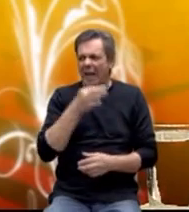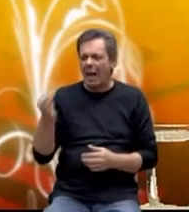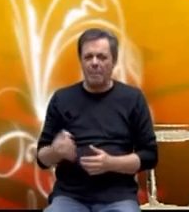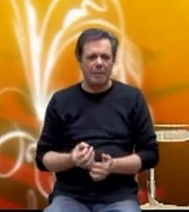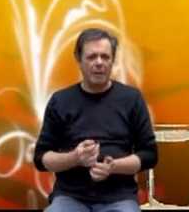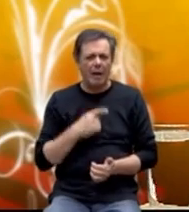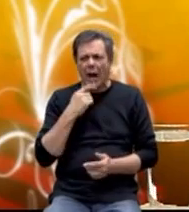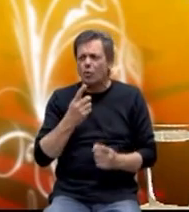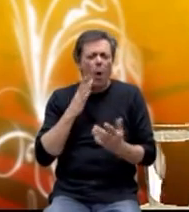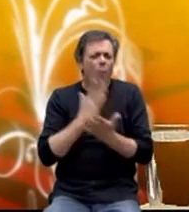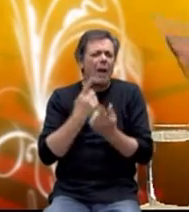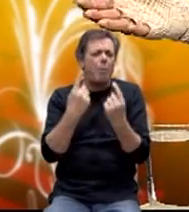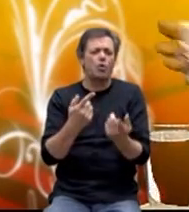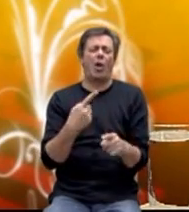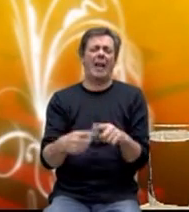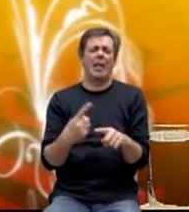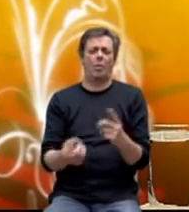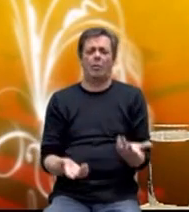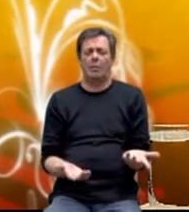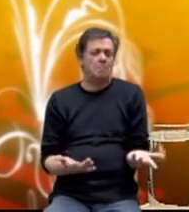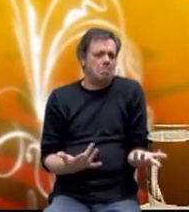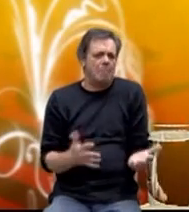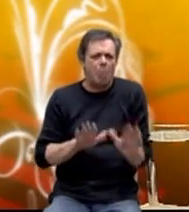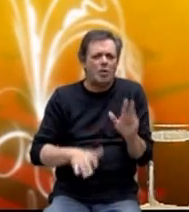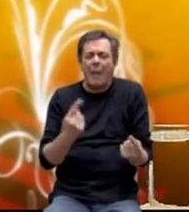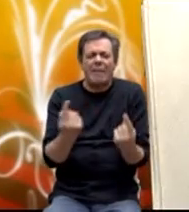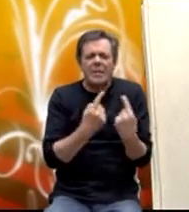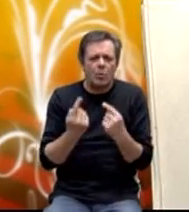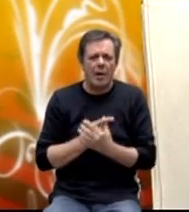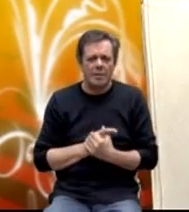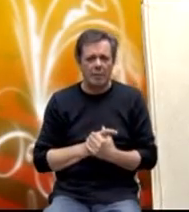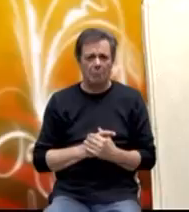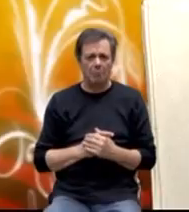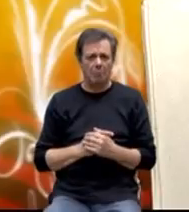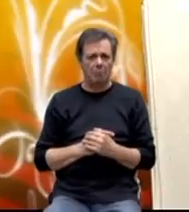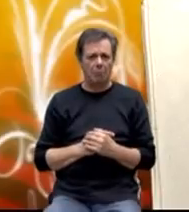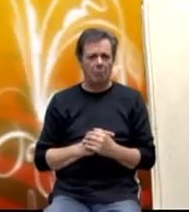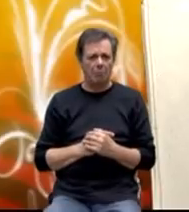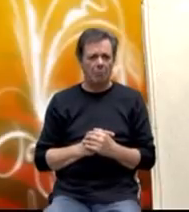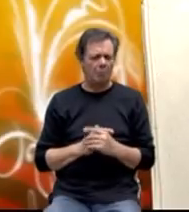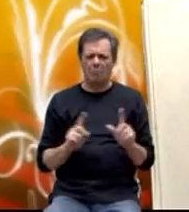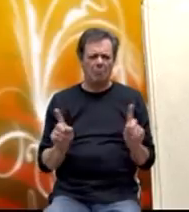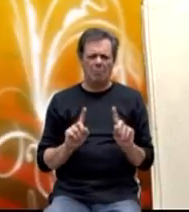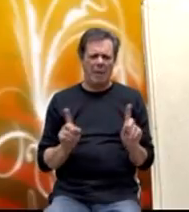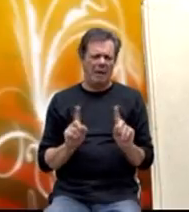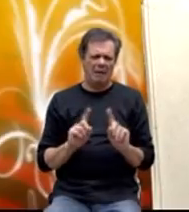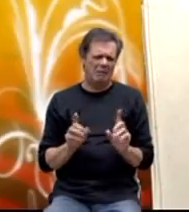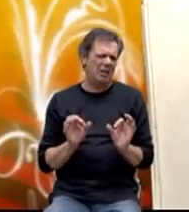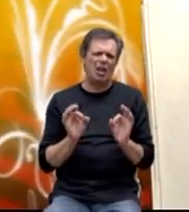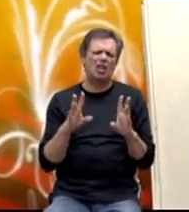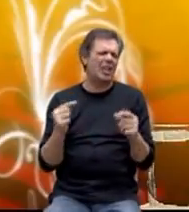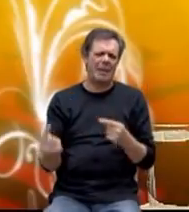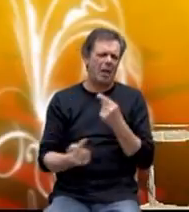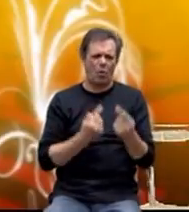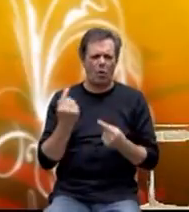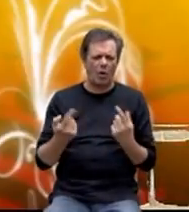uvijek neki razlog postoji u nečemu. Ne vi, nego neka situacija. Zapravo... Ja čisto sumnjam da je ništa. Ja